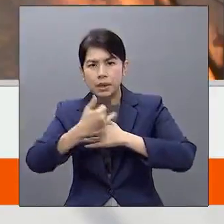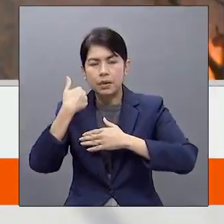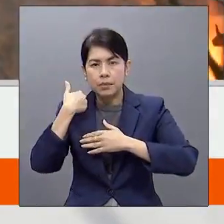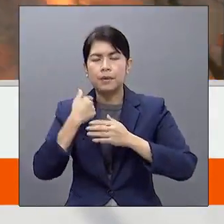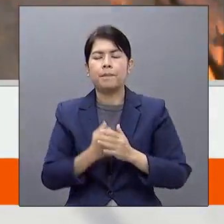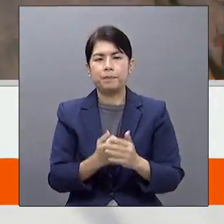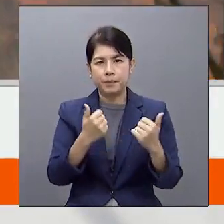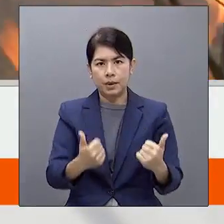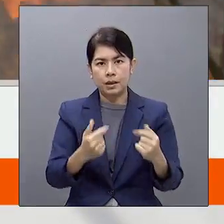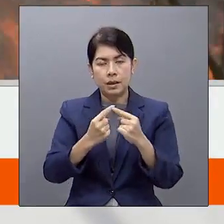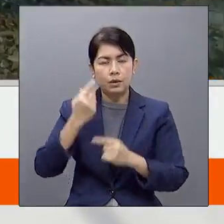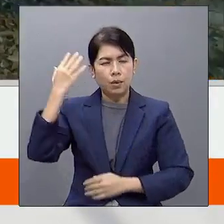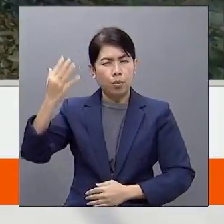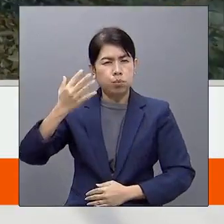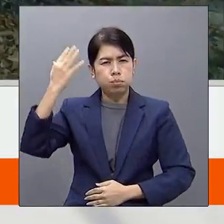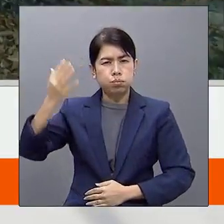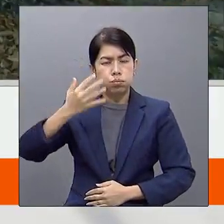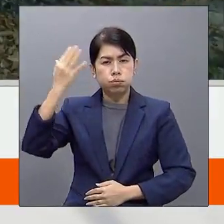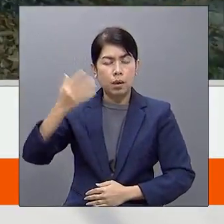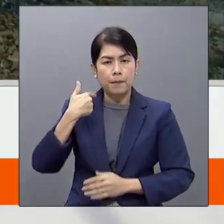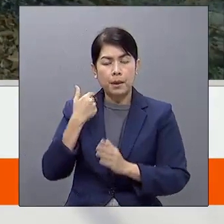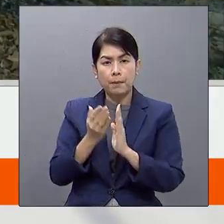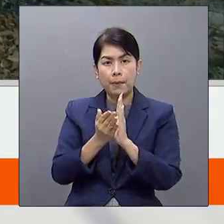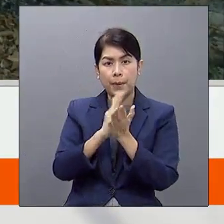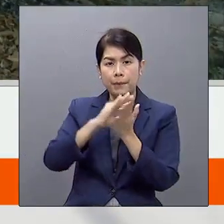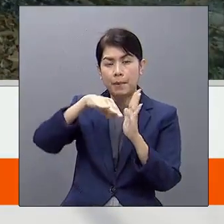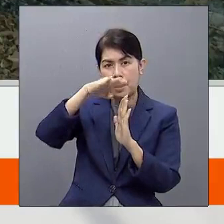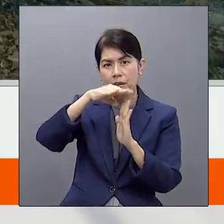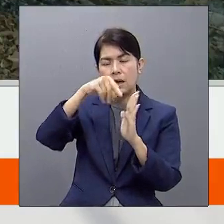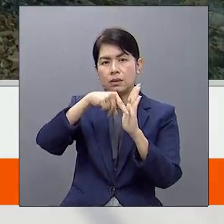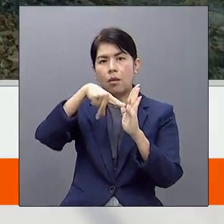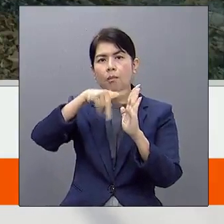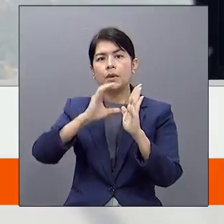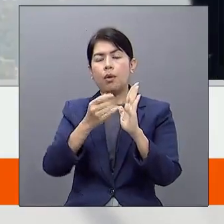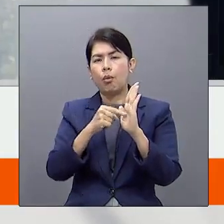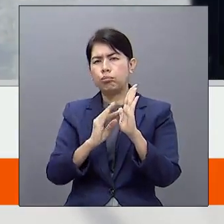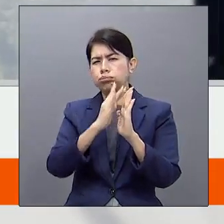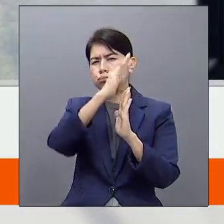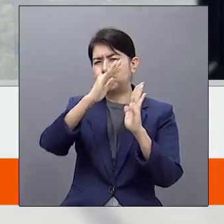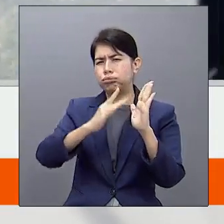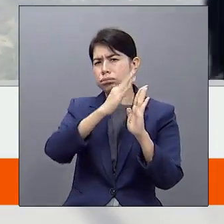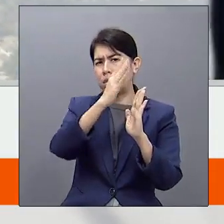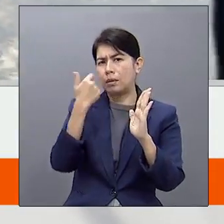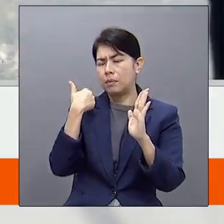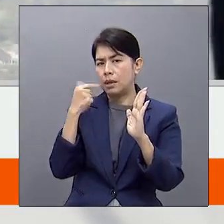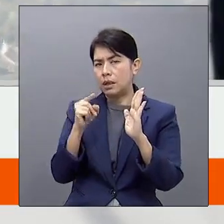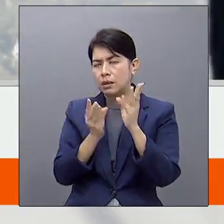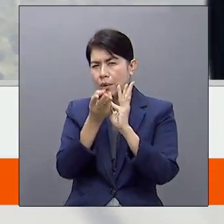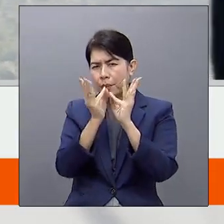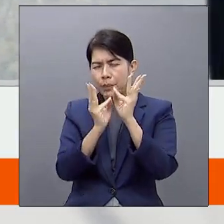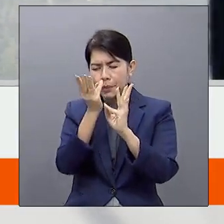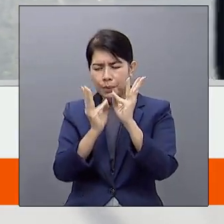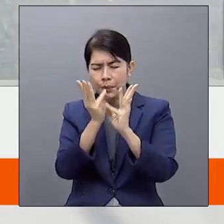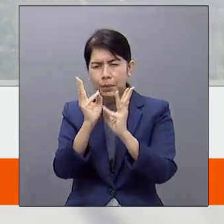ขึ้นมาทางพิษณุโลกขึ้นมาในทางตั้งเหนือเพราะฉะนั้นเนี่ยมันก็หอบมวลฝุ่นนะครับปกคลุมมา2อาทิตย์